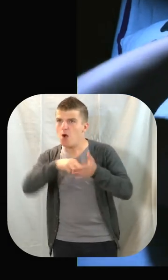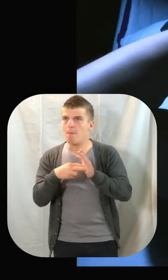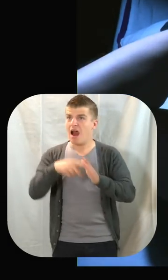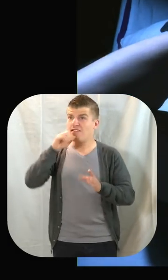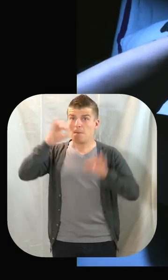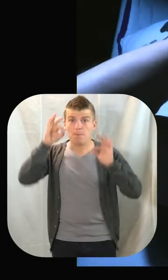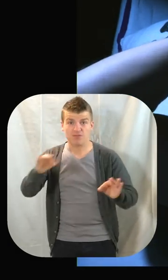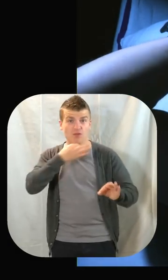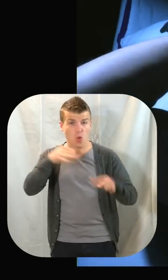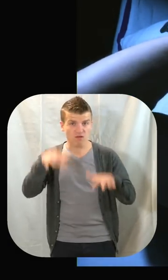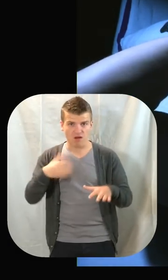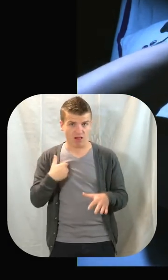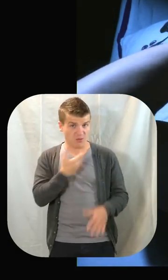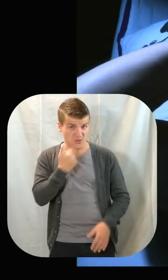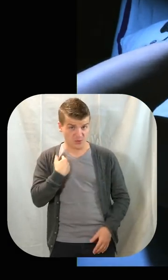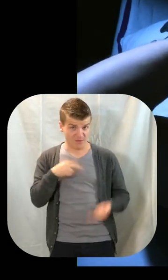nicht.